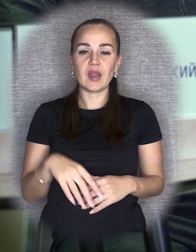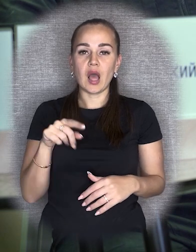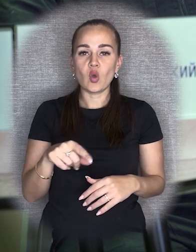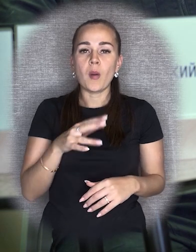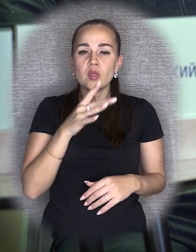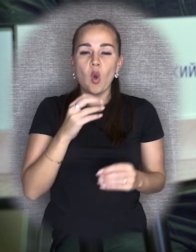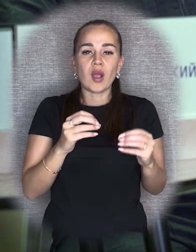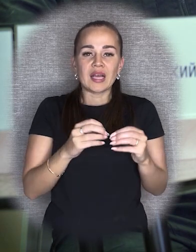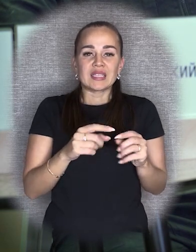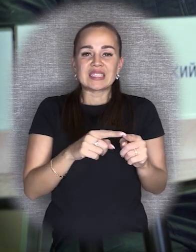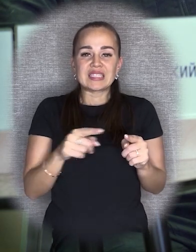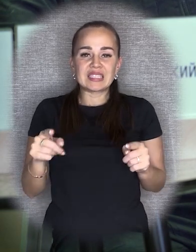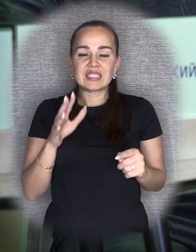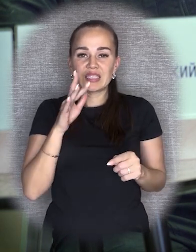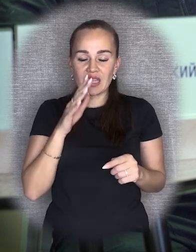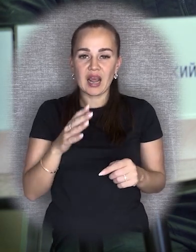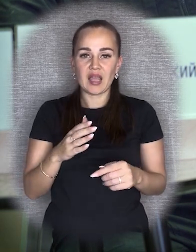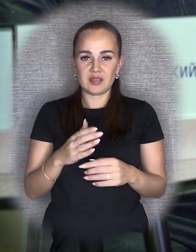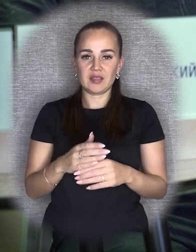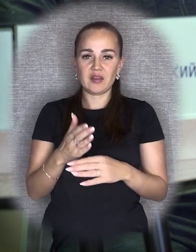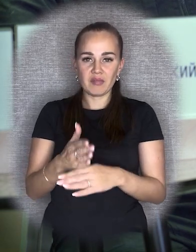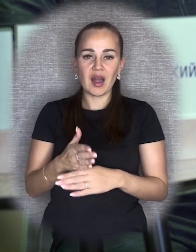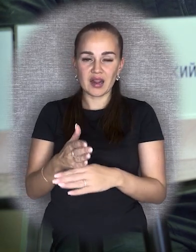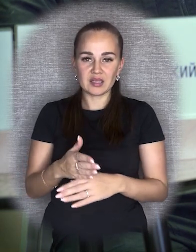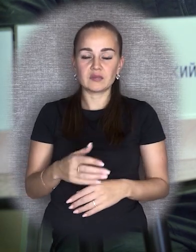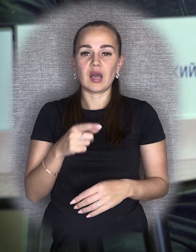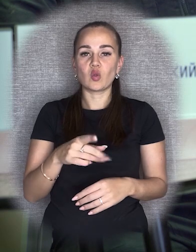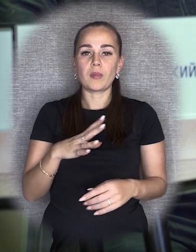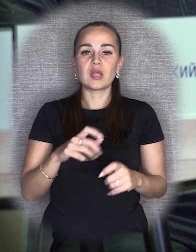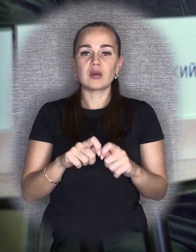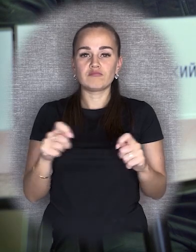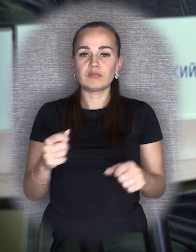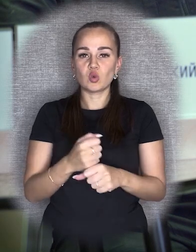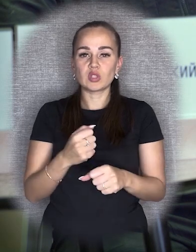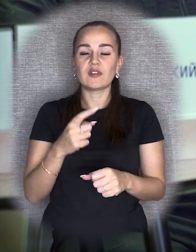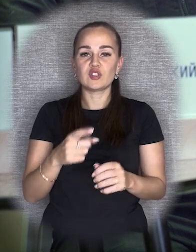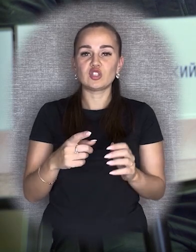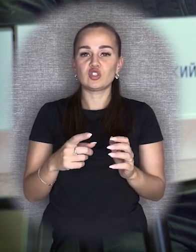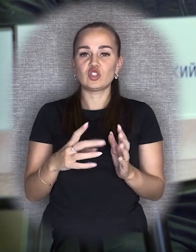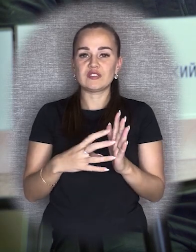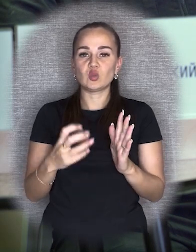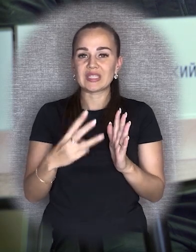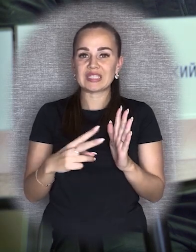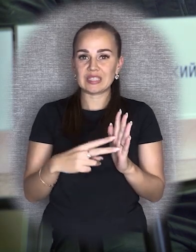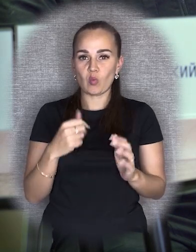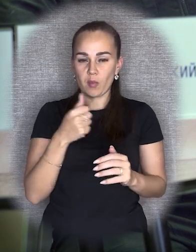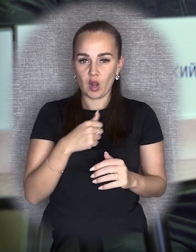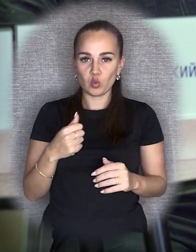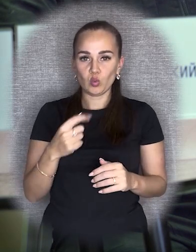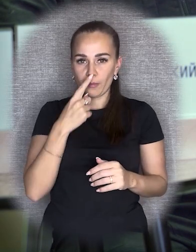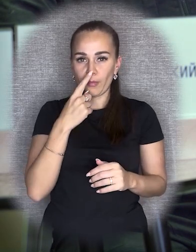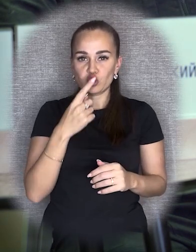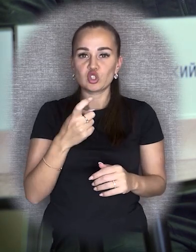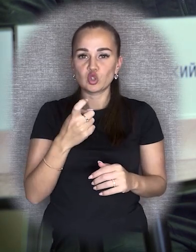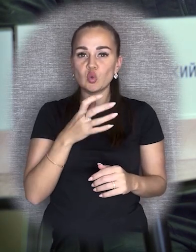десятилетий находилось в руинированном состоянии. Создано оно было в 1937 году, почти 100 лет назад. Это